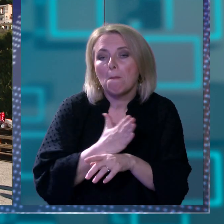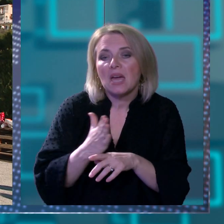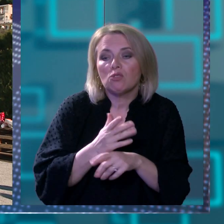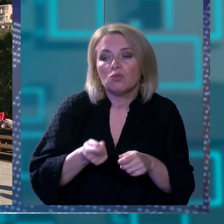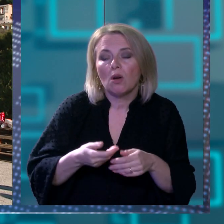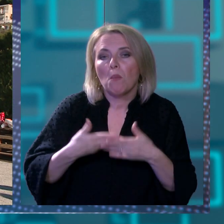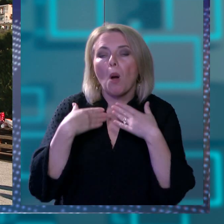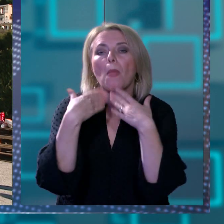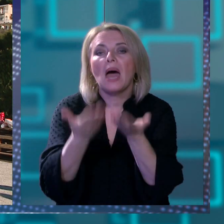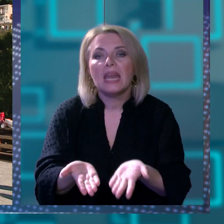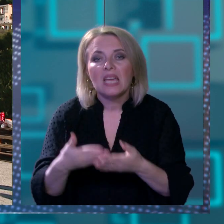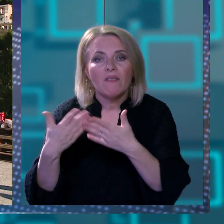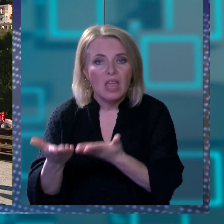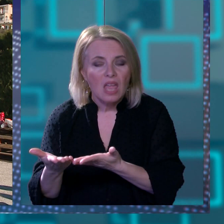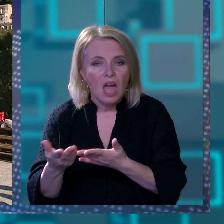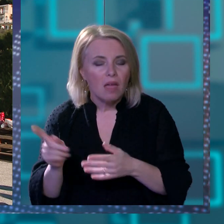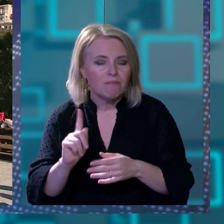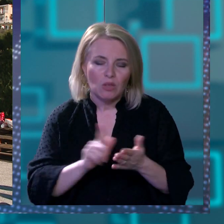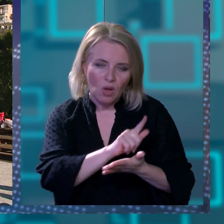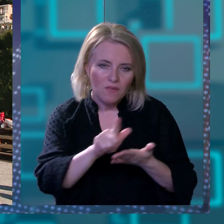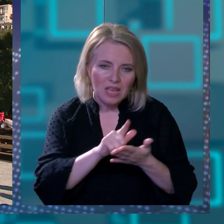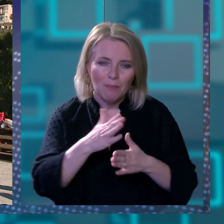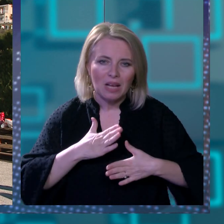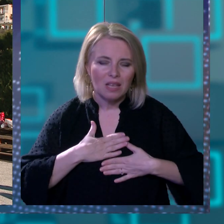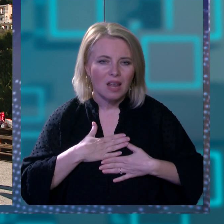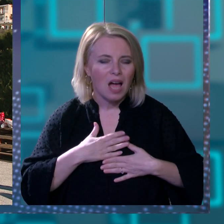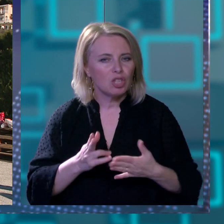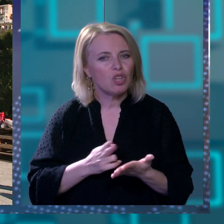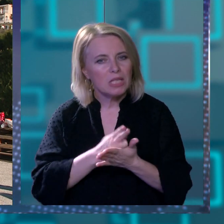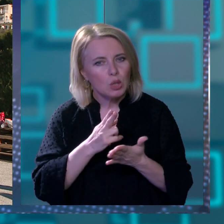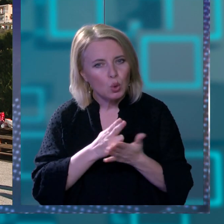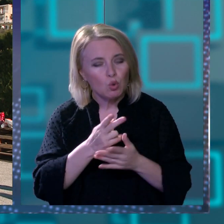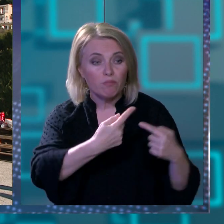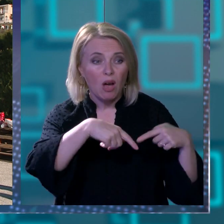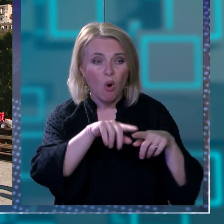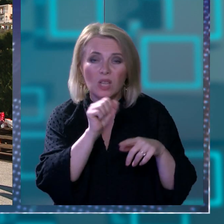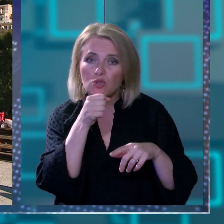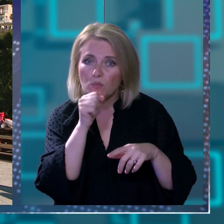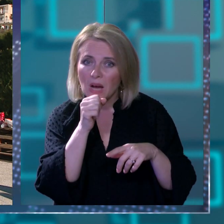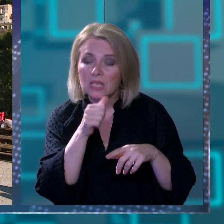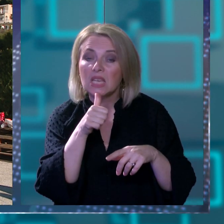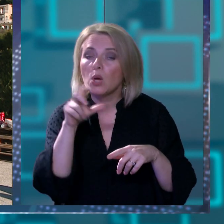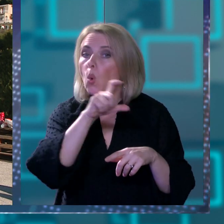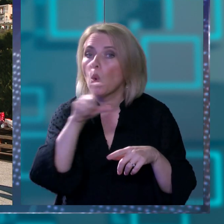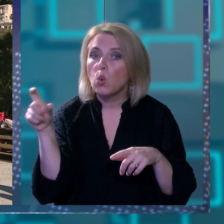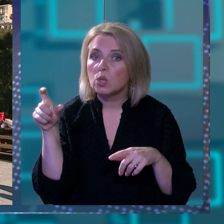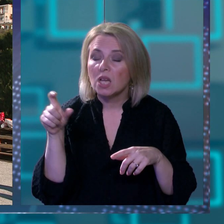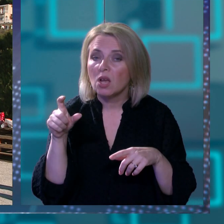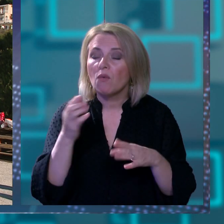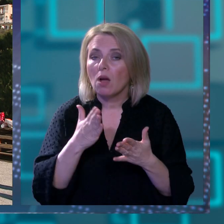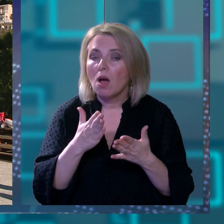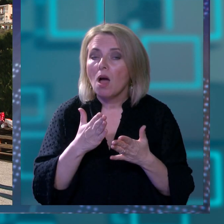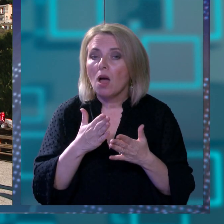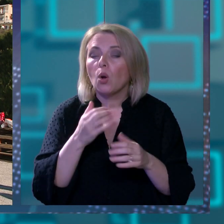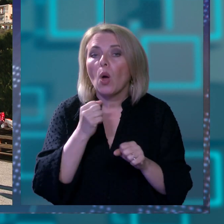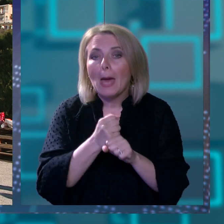ovo je uistinu vrijeme kada naše službe, naše odjele županijske pa i ustanove koje